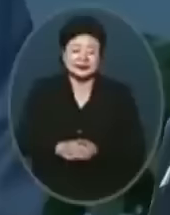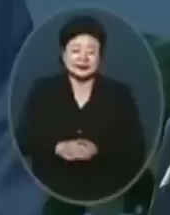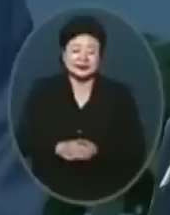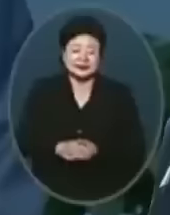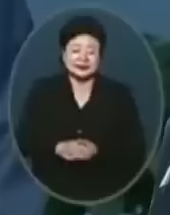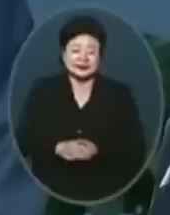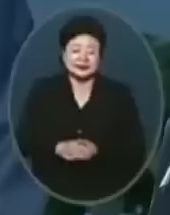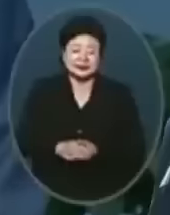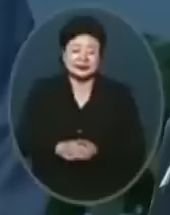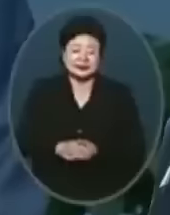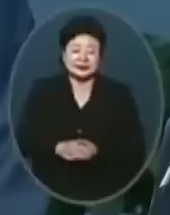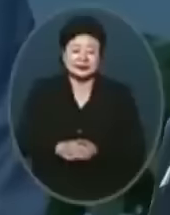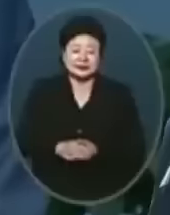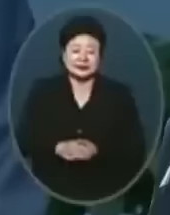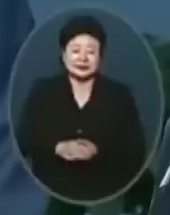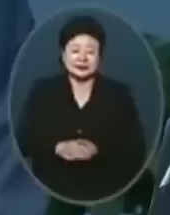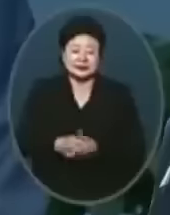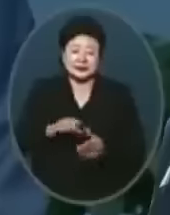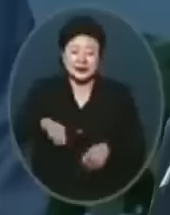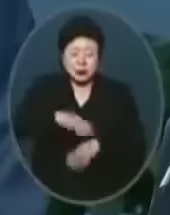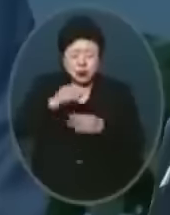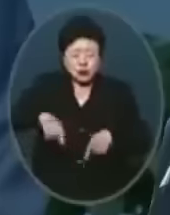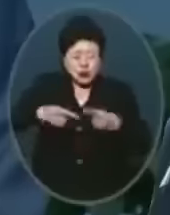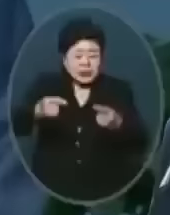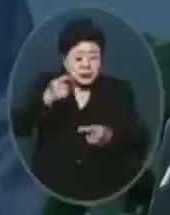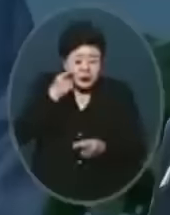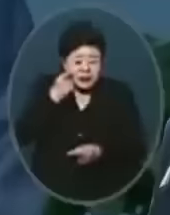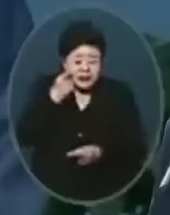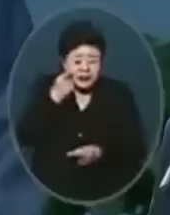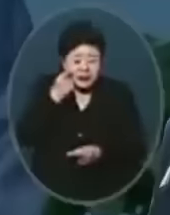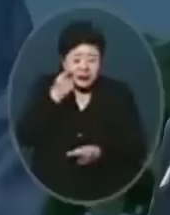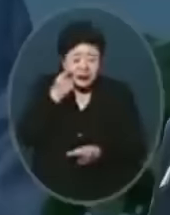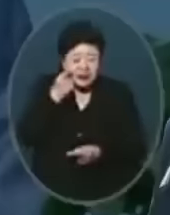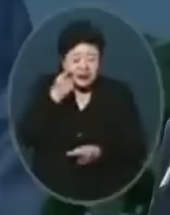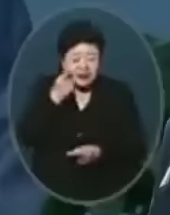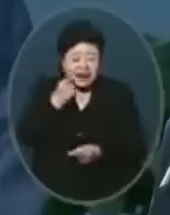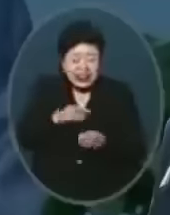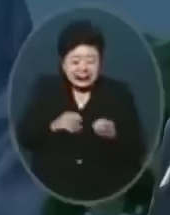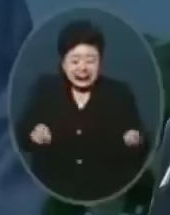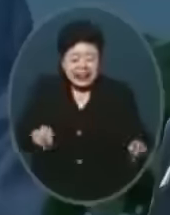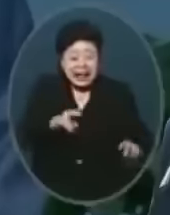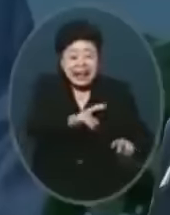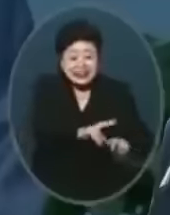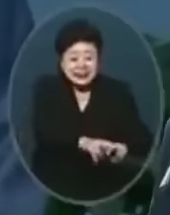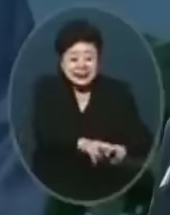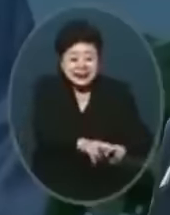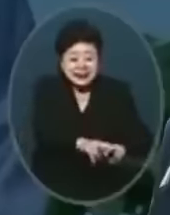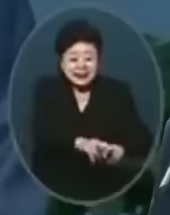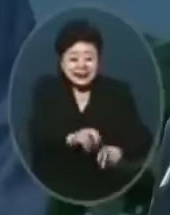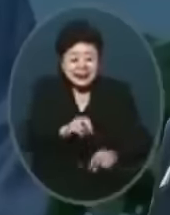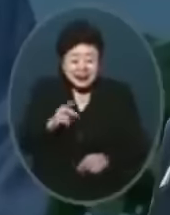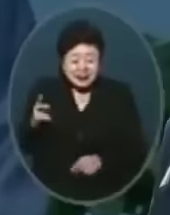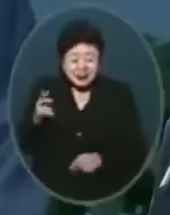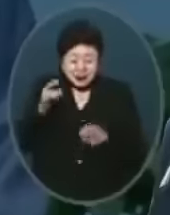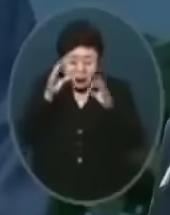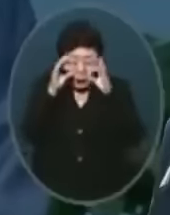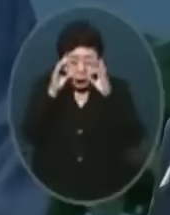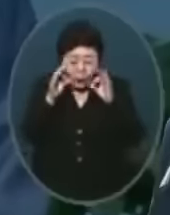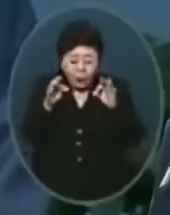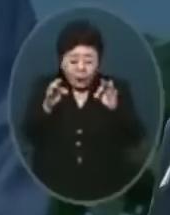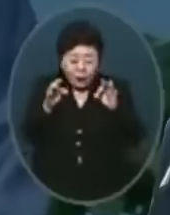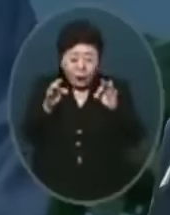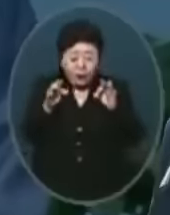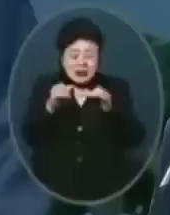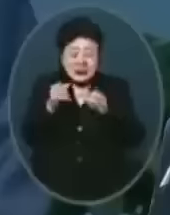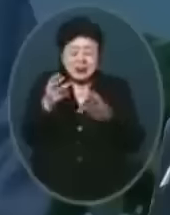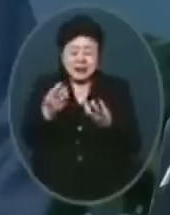다 수용할 수 없어서 땅 위에 앉아서 TV 면을